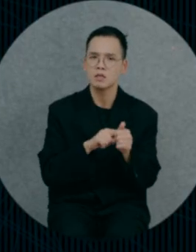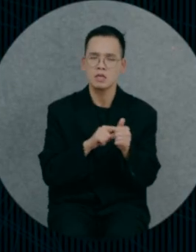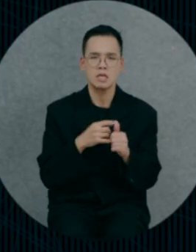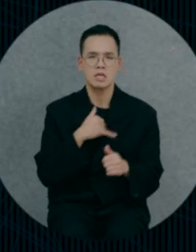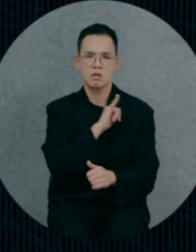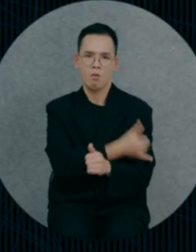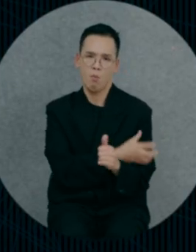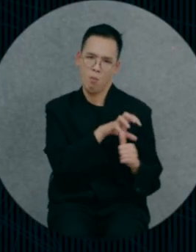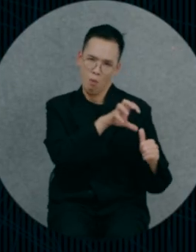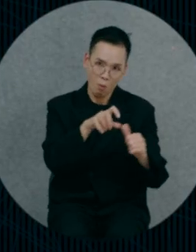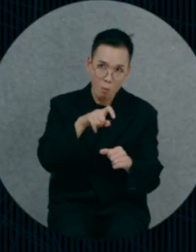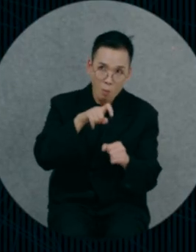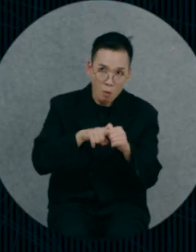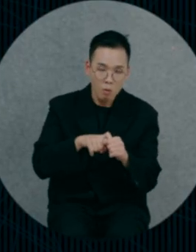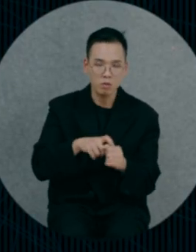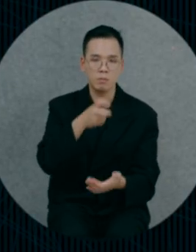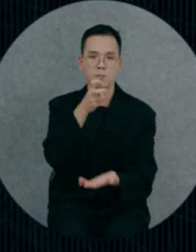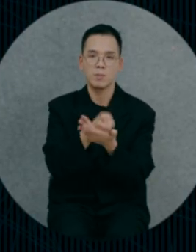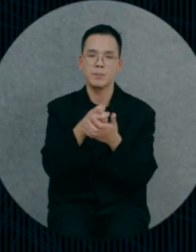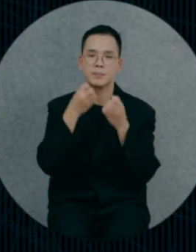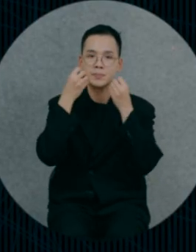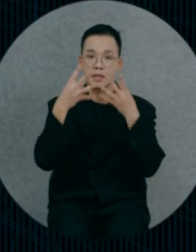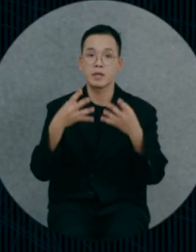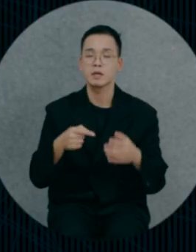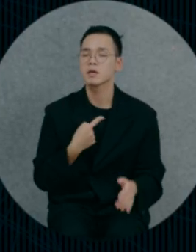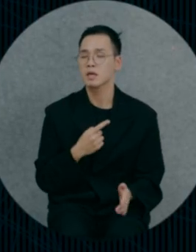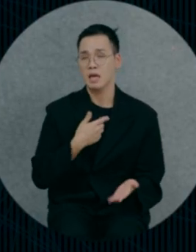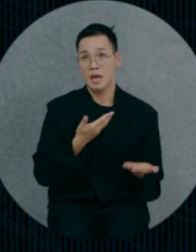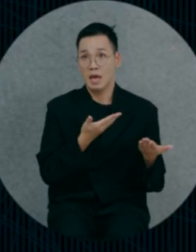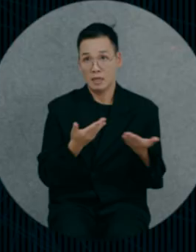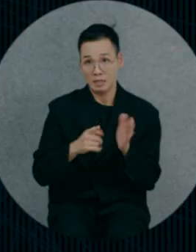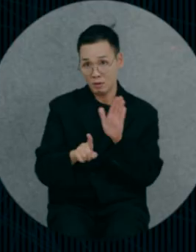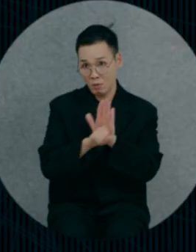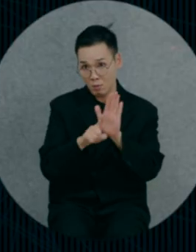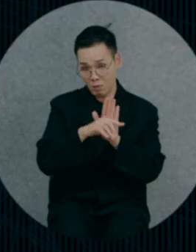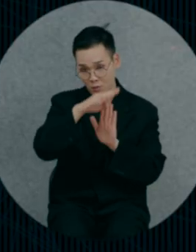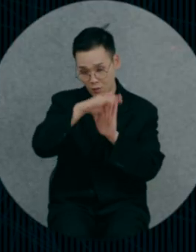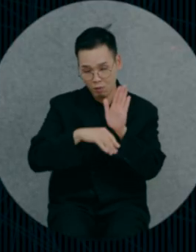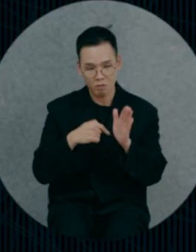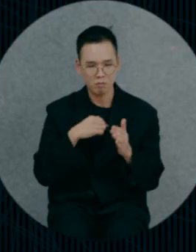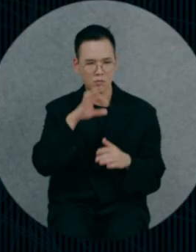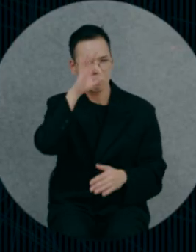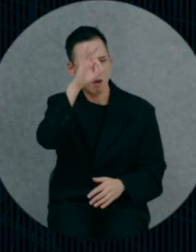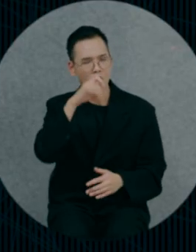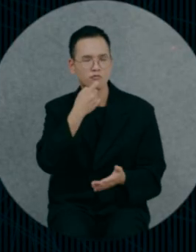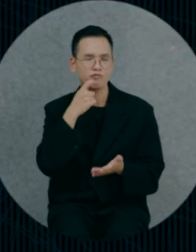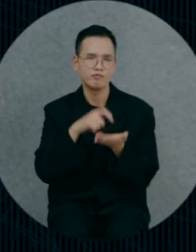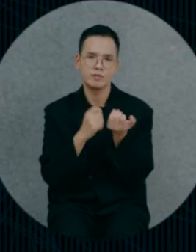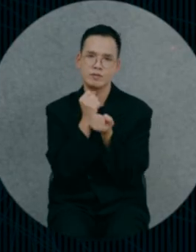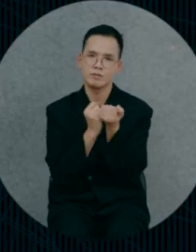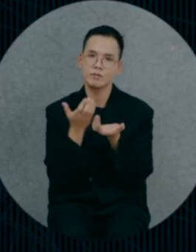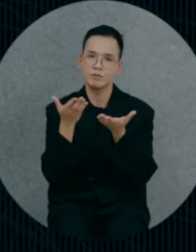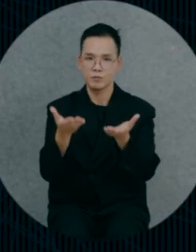인권 보호를 위해 구체적인 지침을 마련하고 안내서 등을 통해 주요 내용을 쉽게 파악할 수